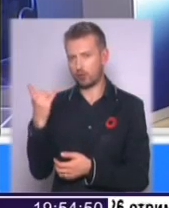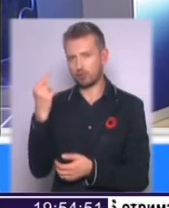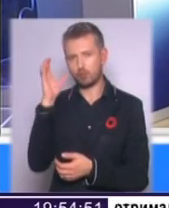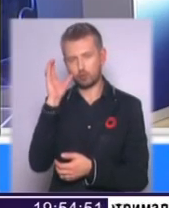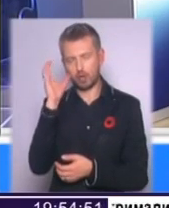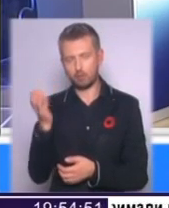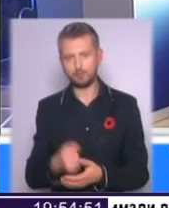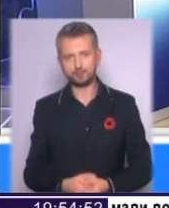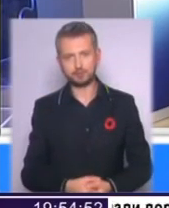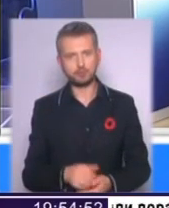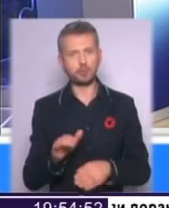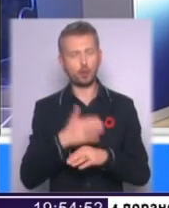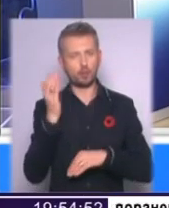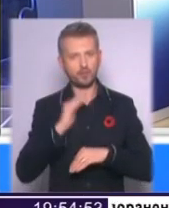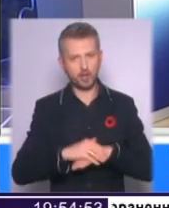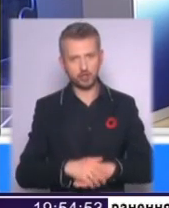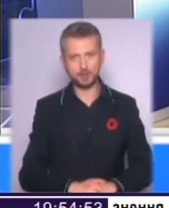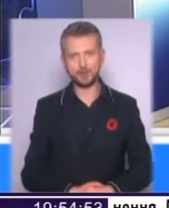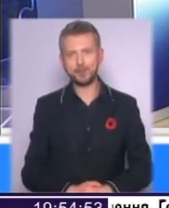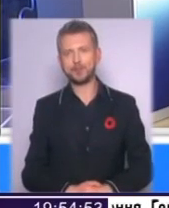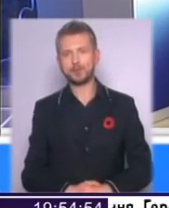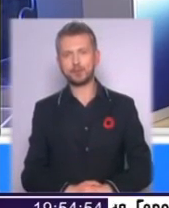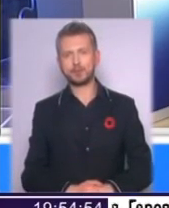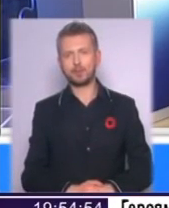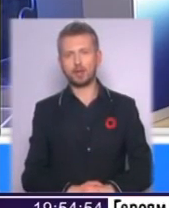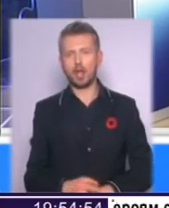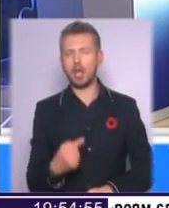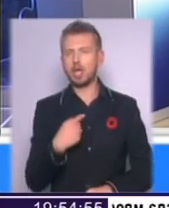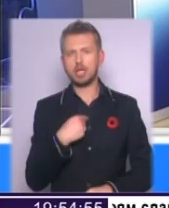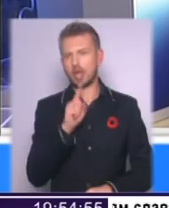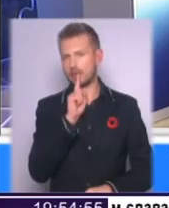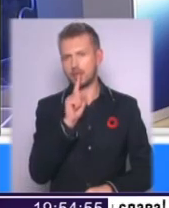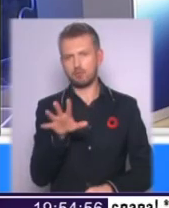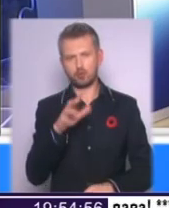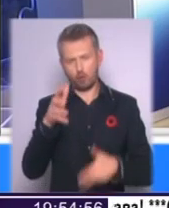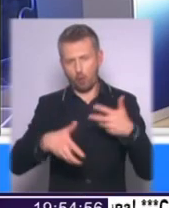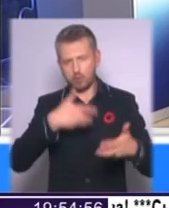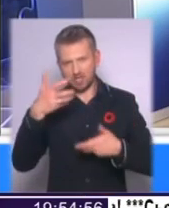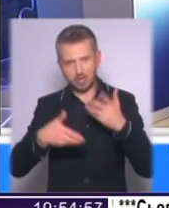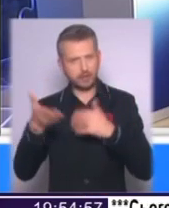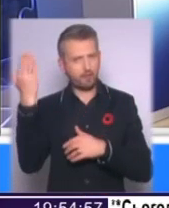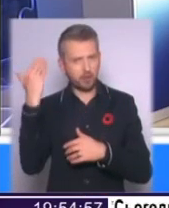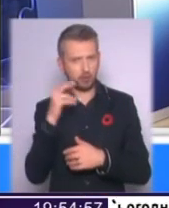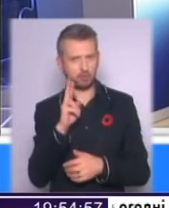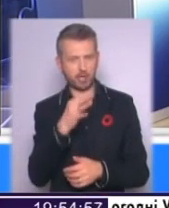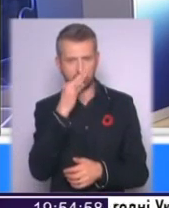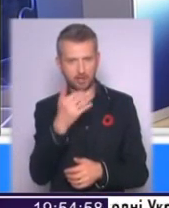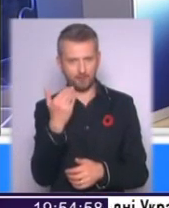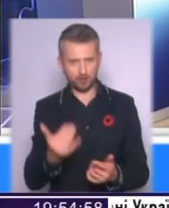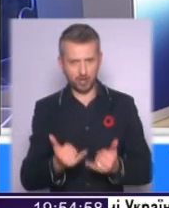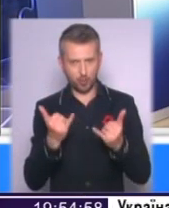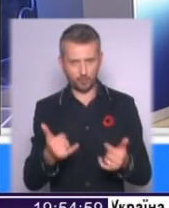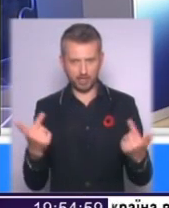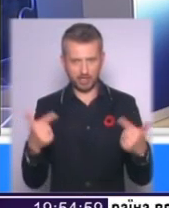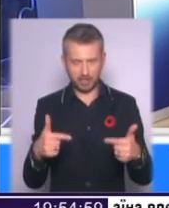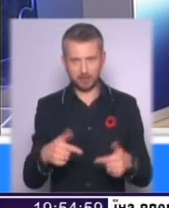ласка. Добрий вечір. Добрий вечір. Я не буду копирсатися в минулому, як сказав ваш шановний гість.